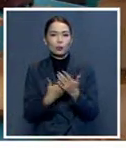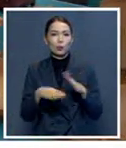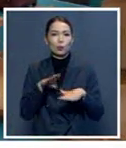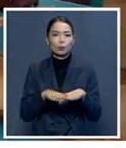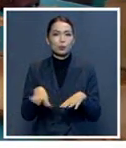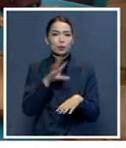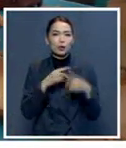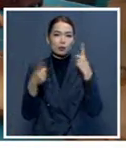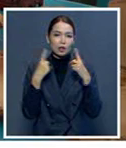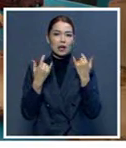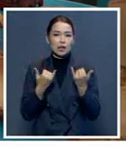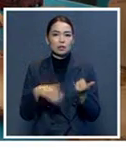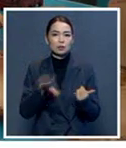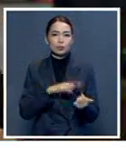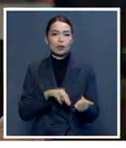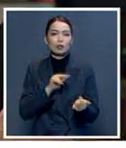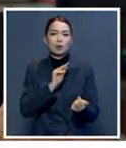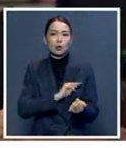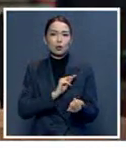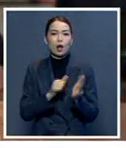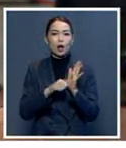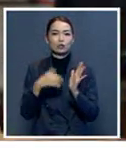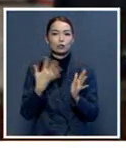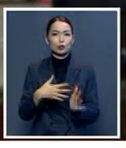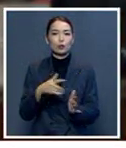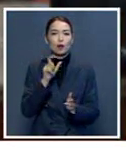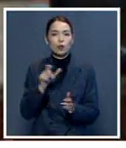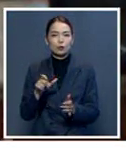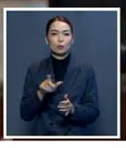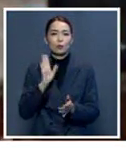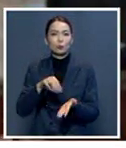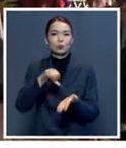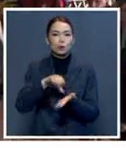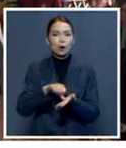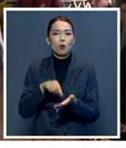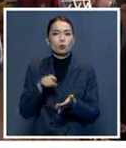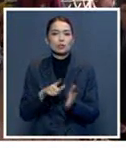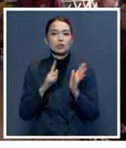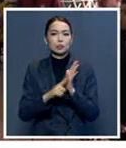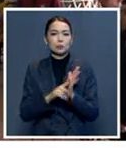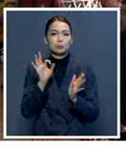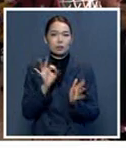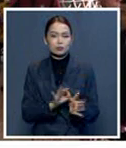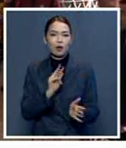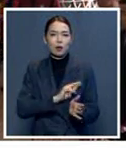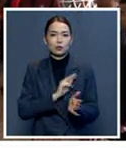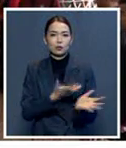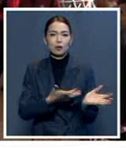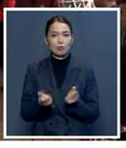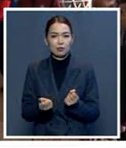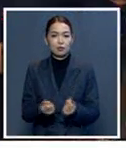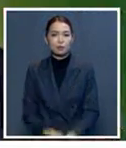отыр. Қазір түзету мекемесінде 650-ден астам адам жазасын өтеп жатыр, олардың 70%-ы жұмыспен